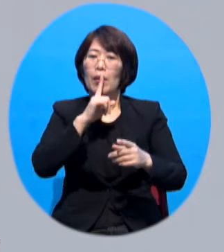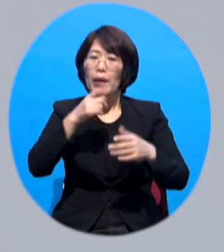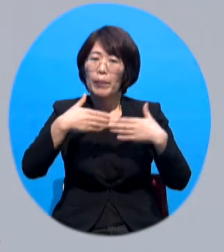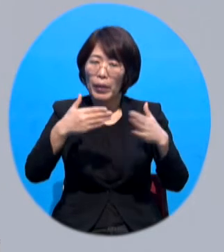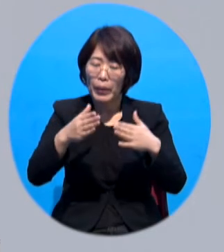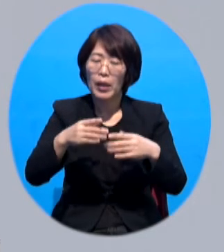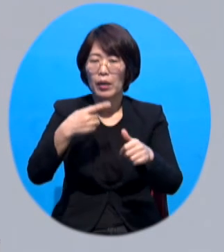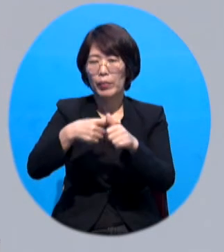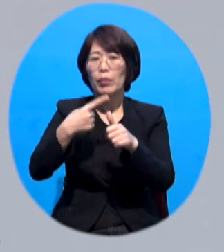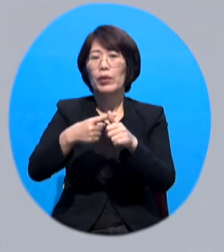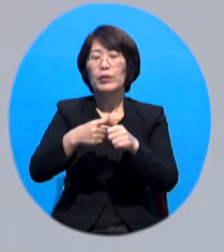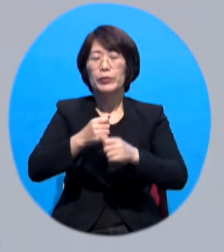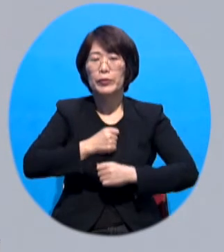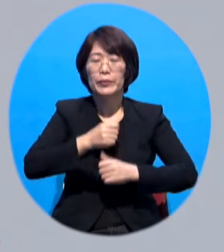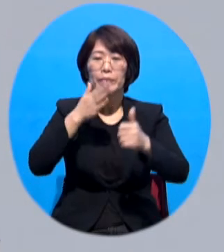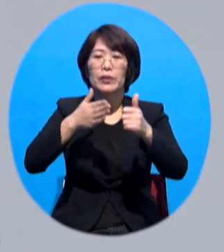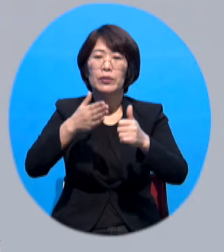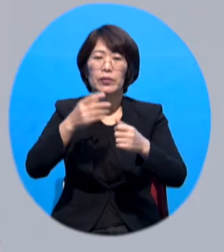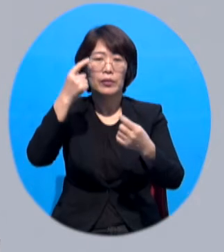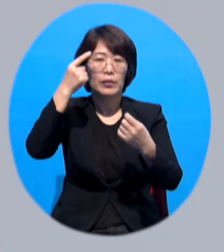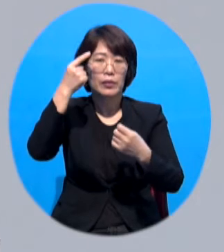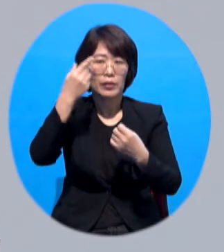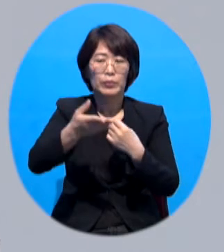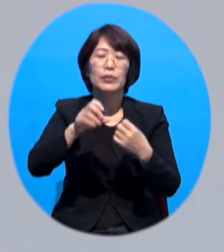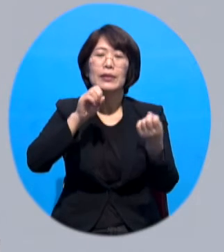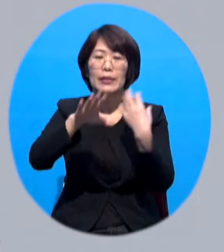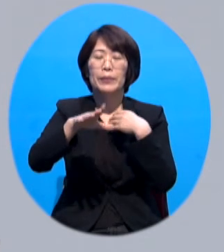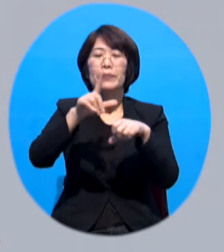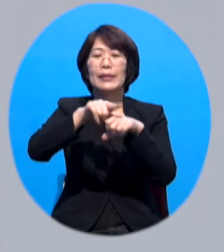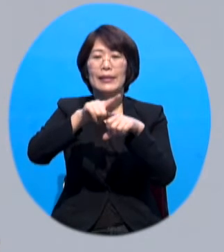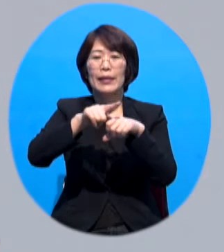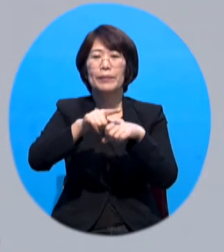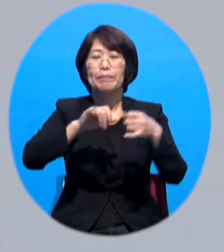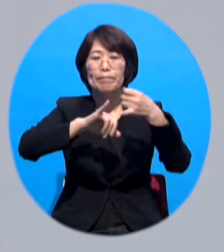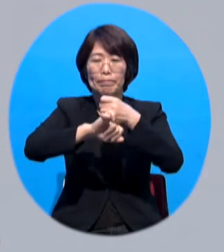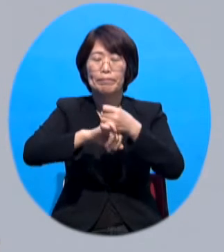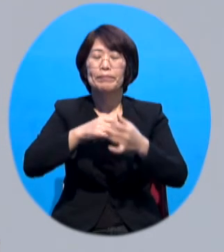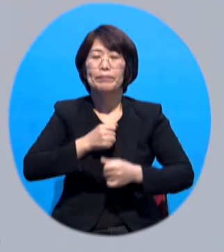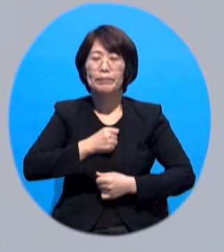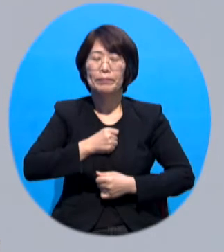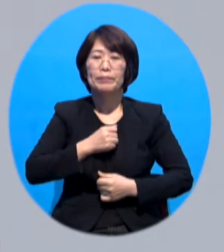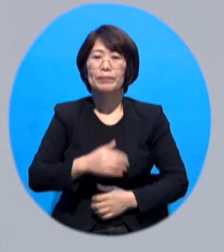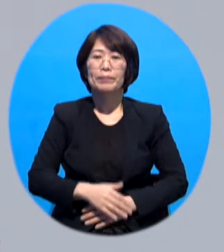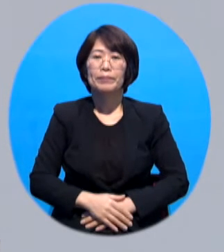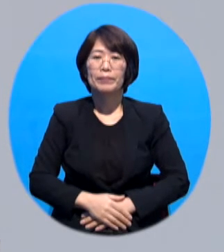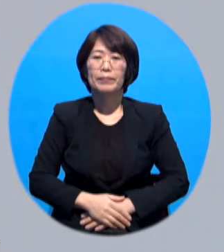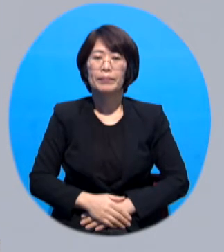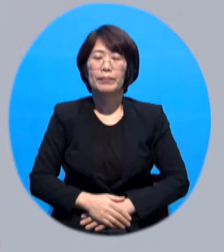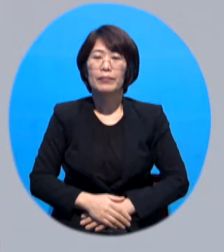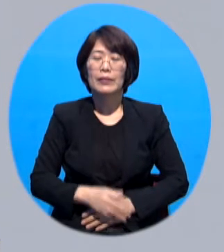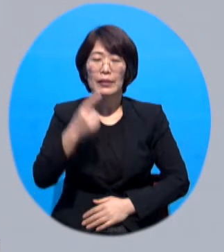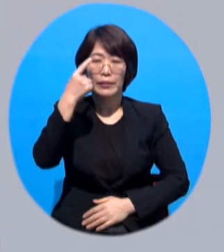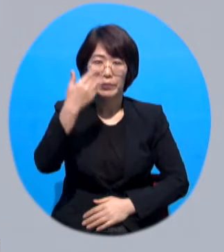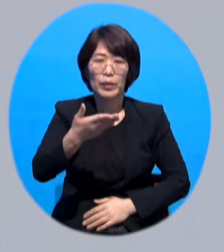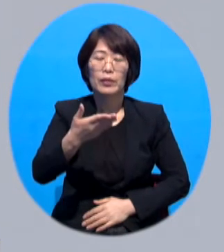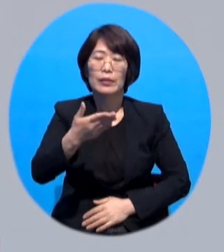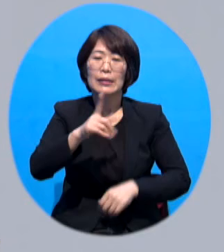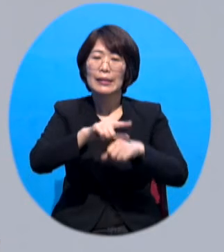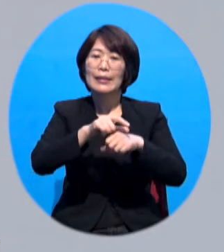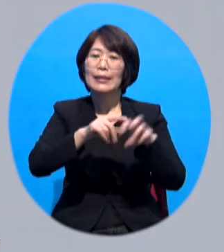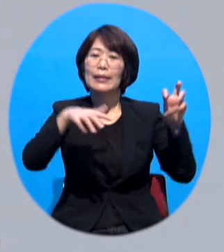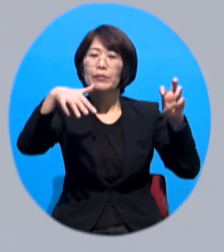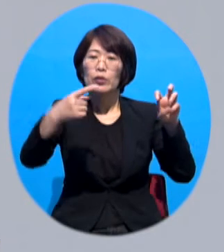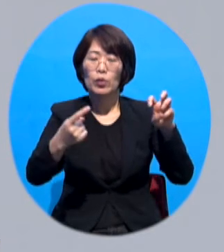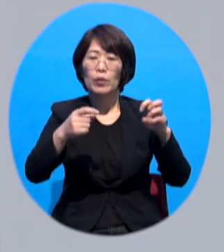상호 비방을 삼가해 주시고요 질문과 답변 시간 말씀드렸다시피 반드시 지켜주시기 바랍니다 질문 시간 30초 답변